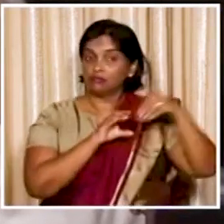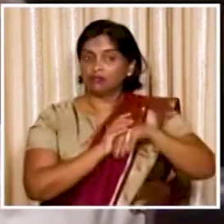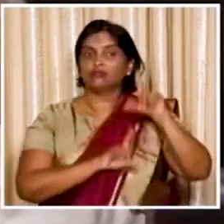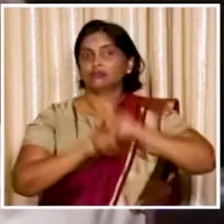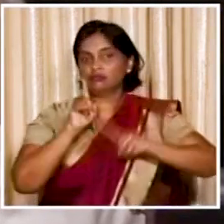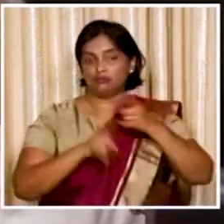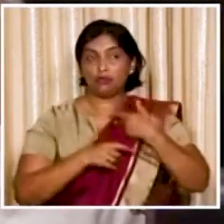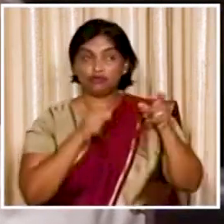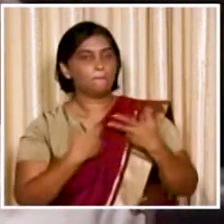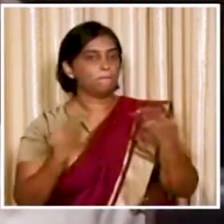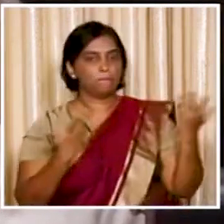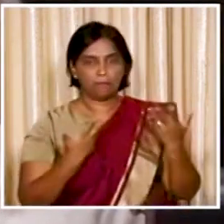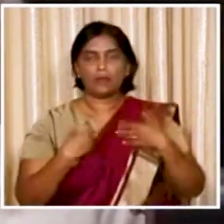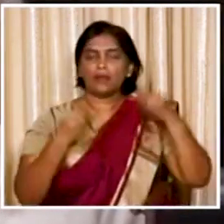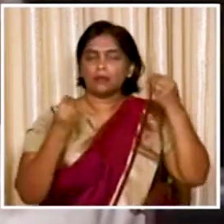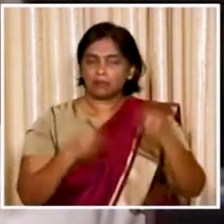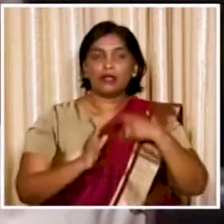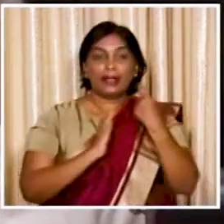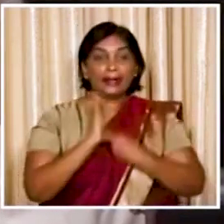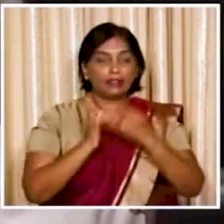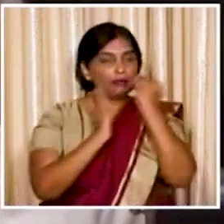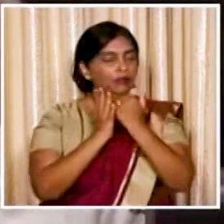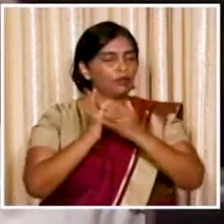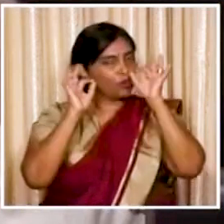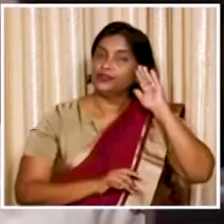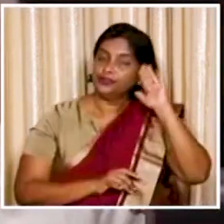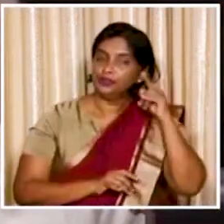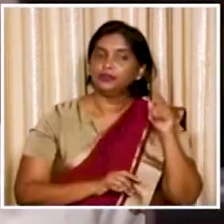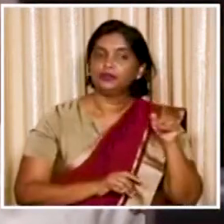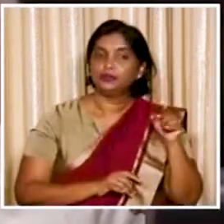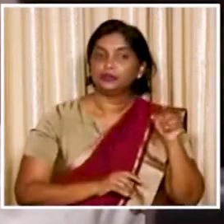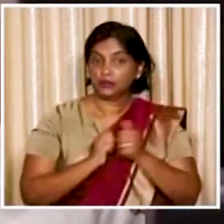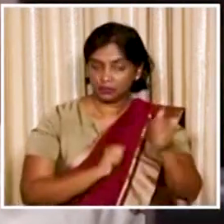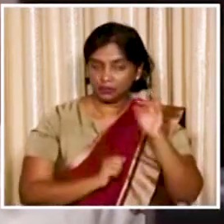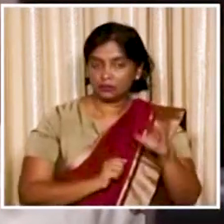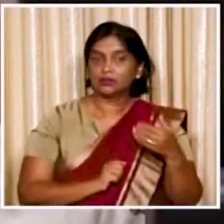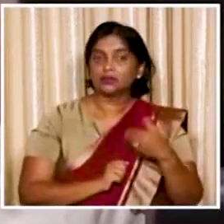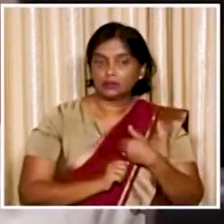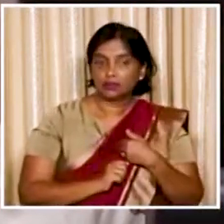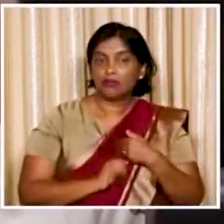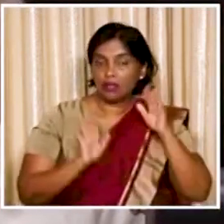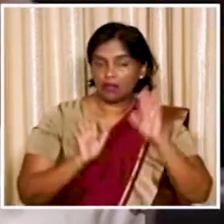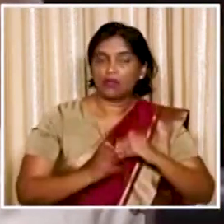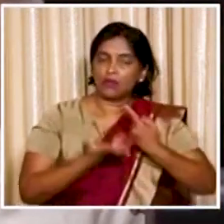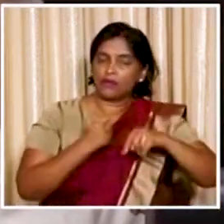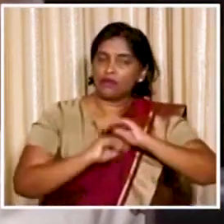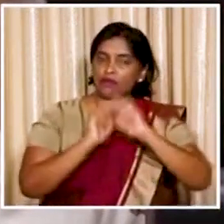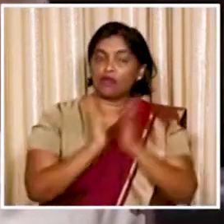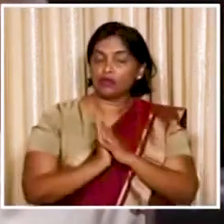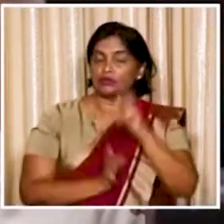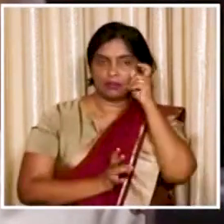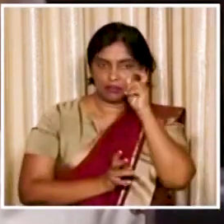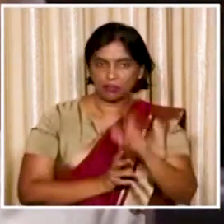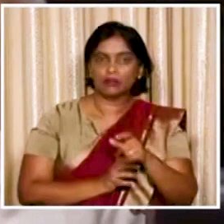සාකච්ඡාවට. ඊට වඩා අපිට වාසි මේ කොන්දේසි නැතුව සාකච්ඡා වලට යන්න. මේක කරද්දී අපිට තියෙනවා හැම අංශයක් දිහාම බලන්න.